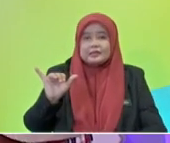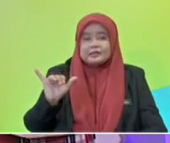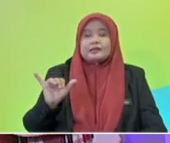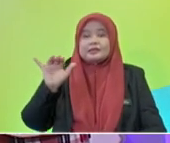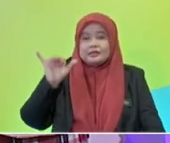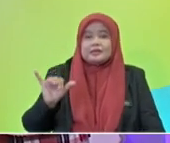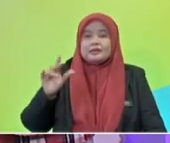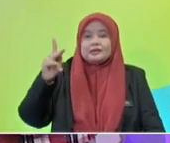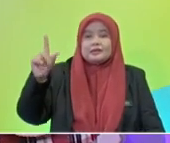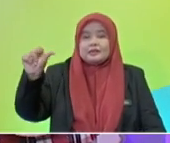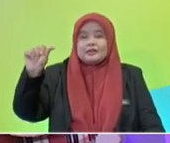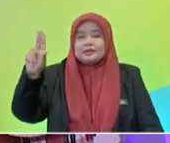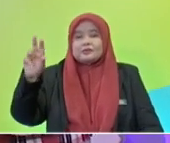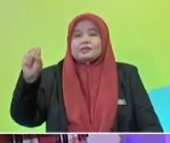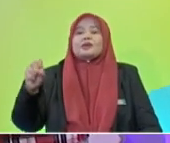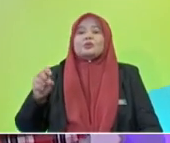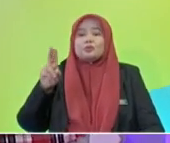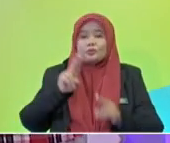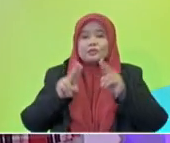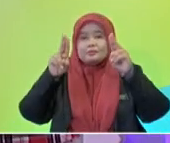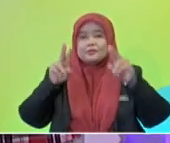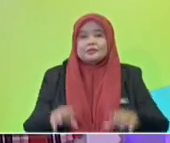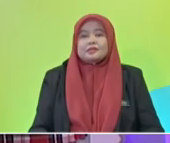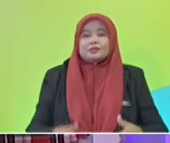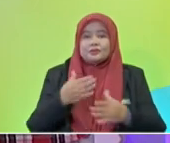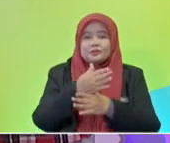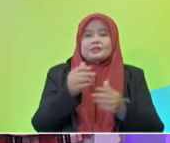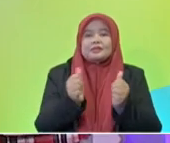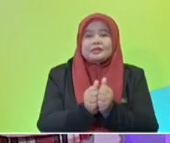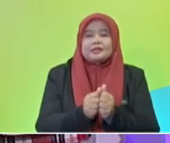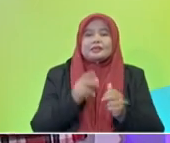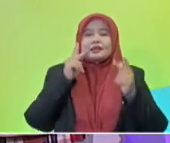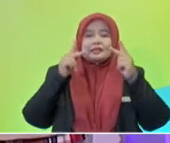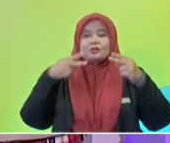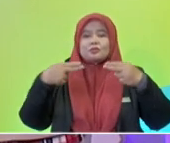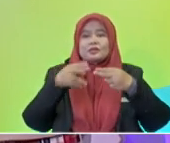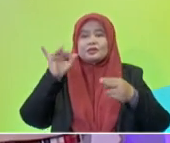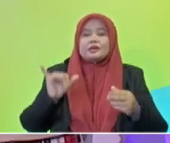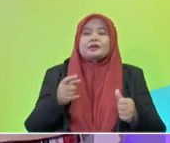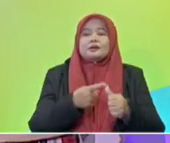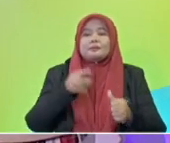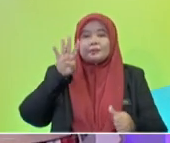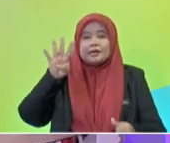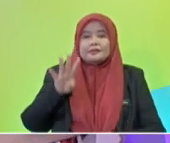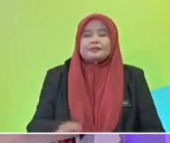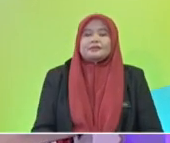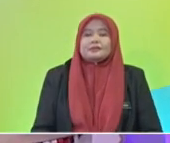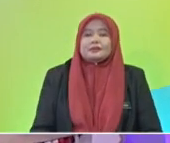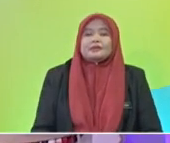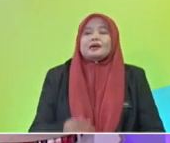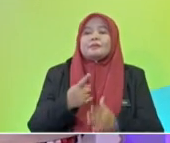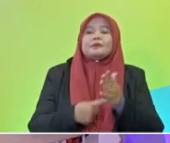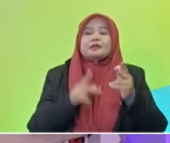utama dan ayat kusa kecil Baiklah kita akan teruskan dengan kata hubung yang keempat agak-agak apa Kata